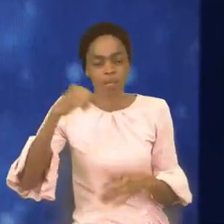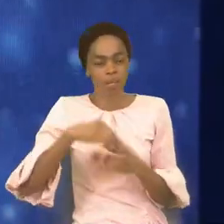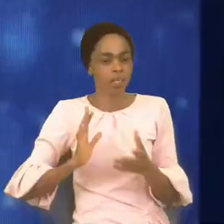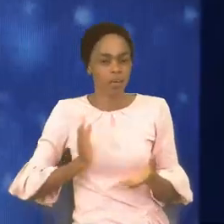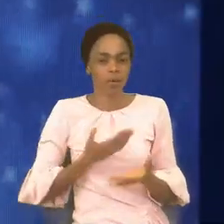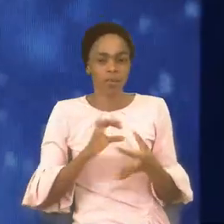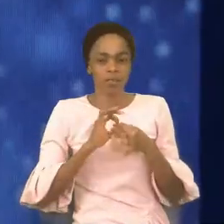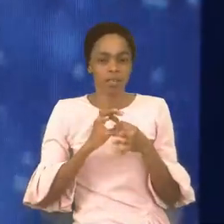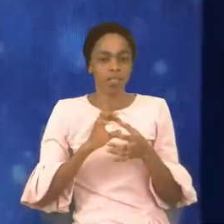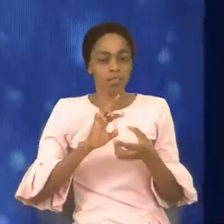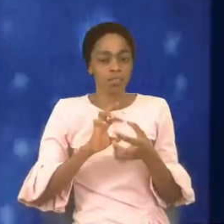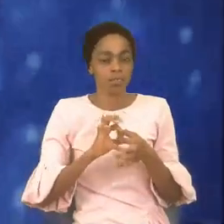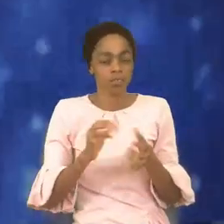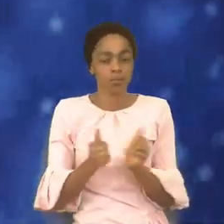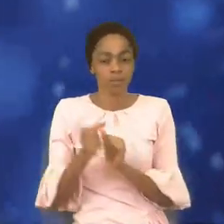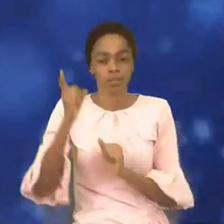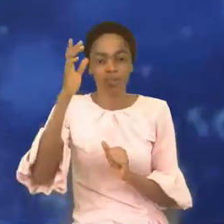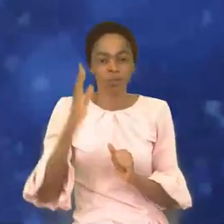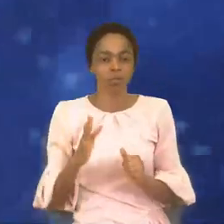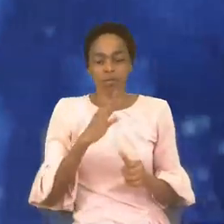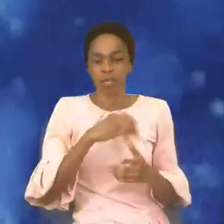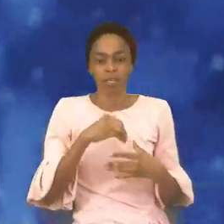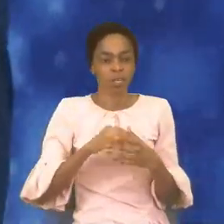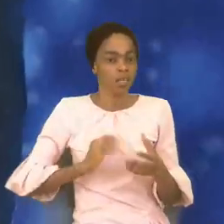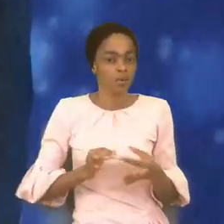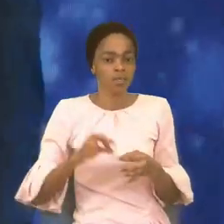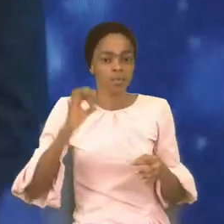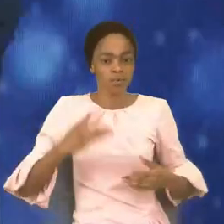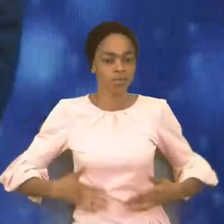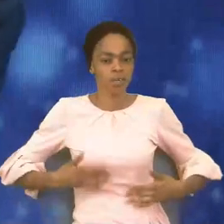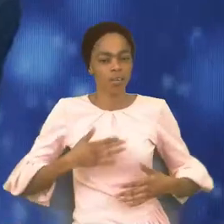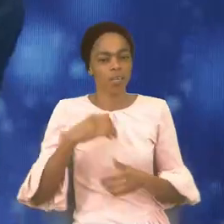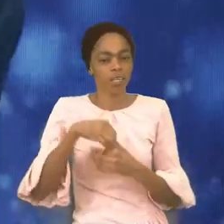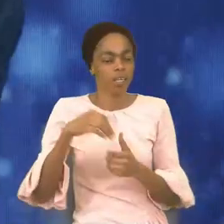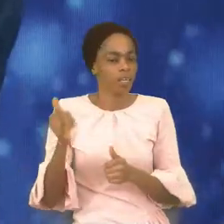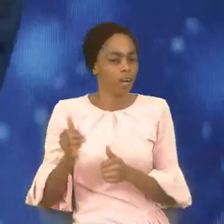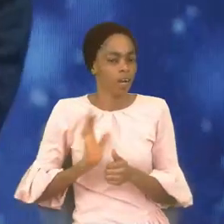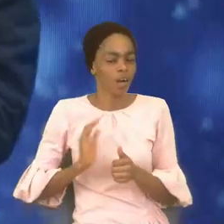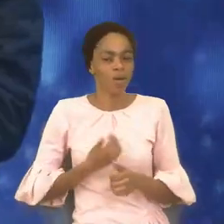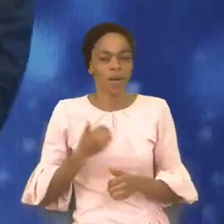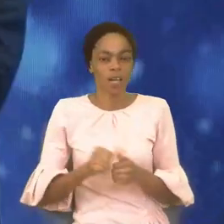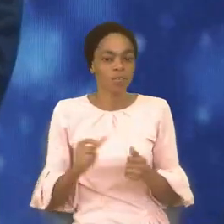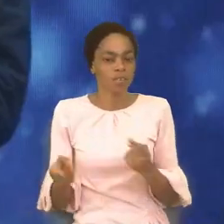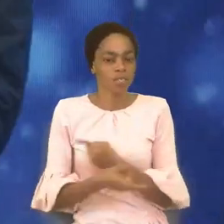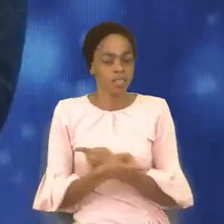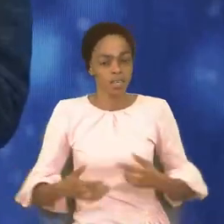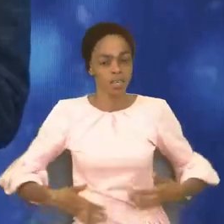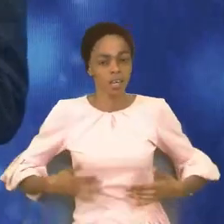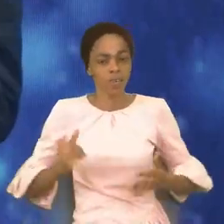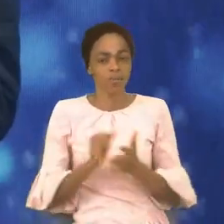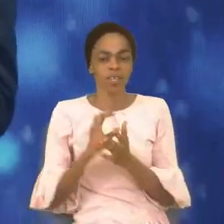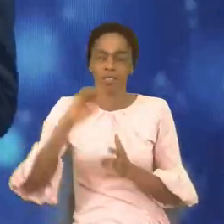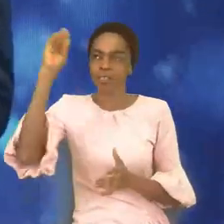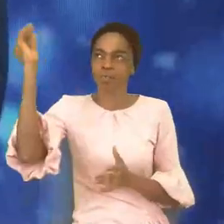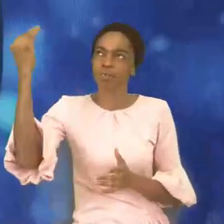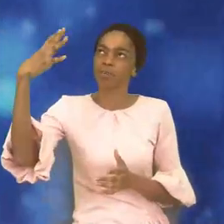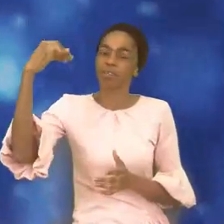spirituelle. Meilleurs dans notre vie quotidienne. Pour que la grâce de Dieu, la puissance du